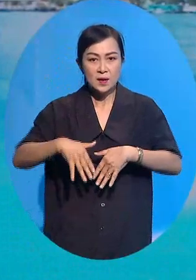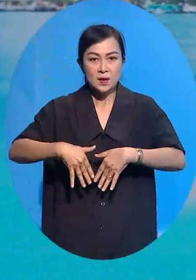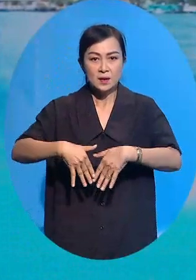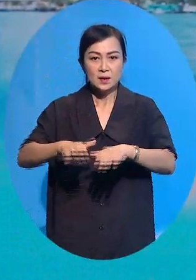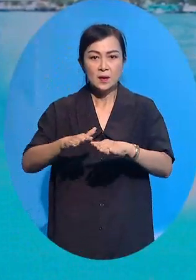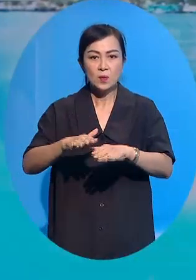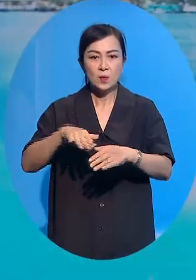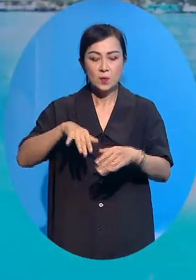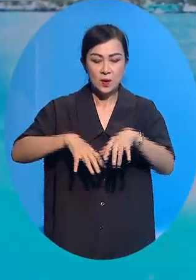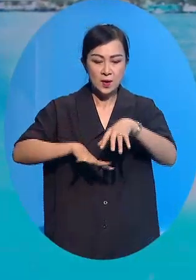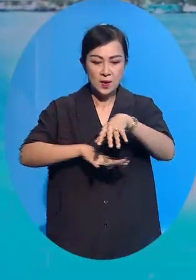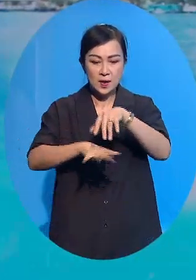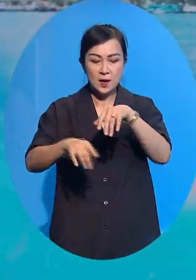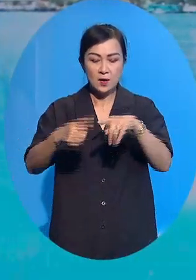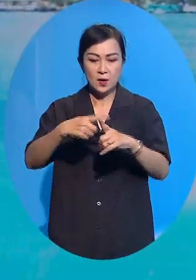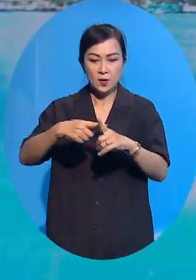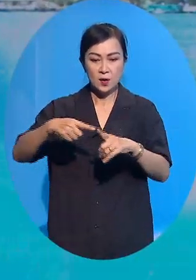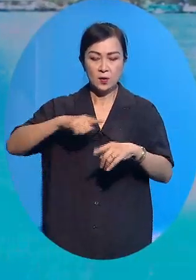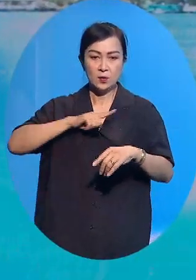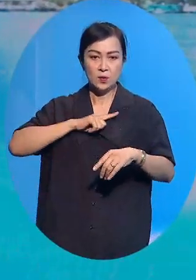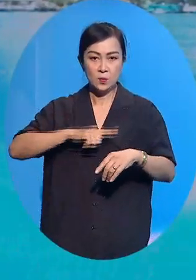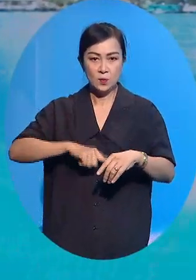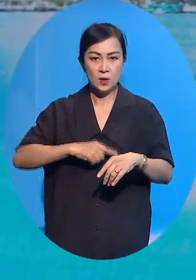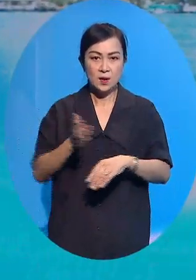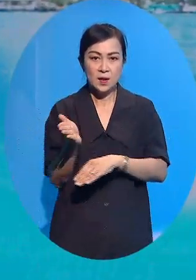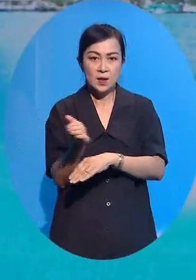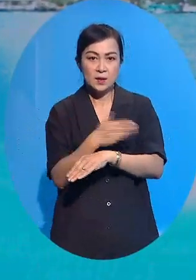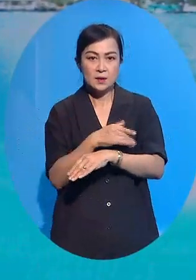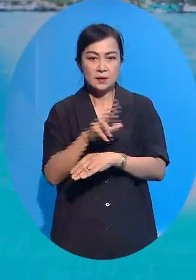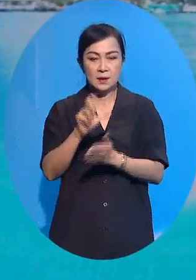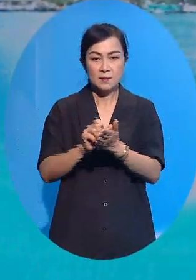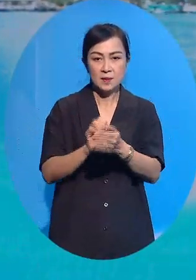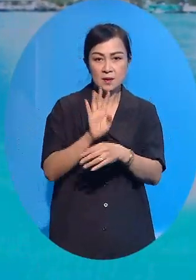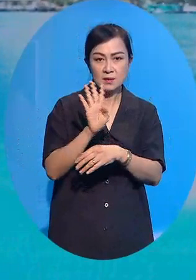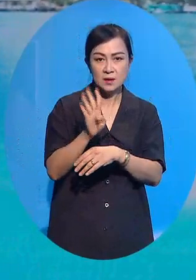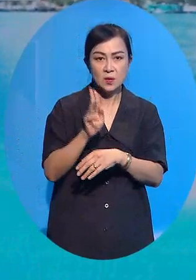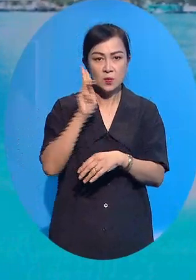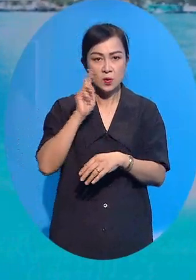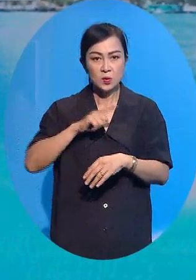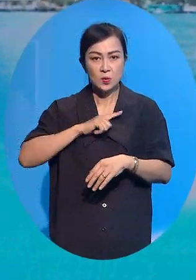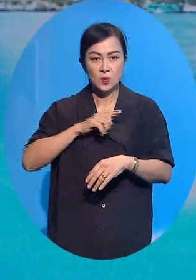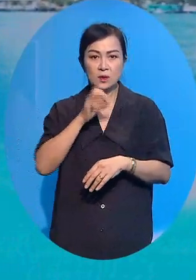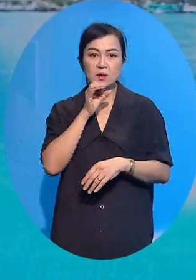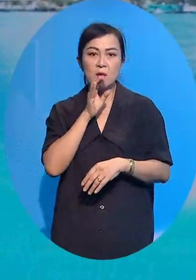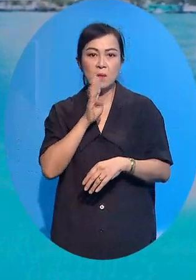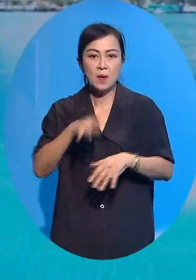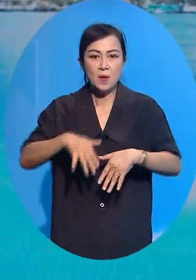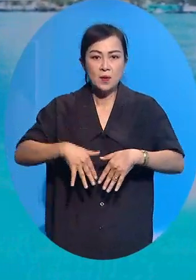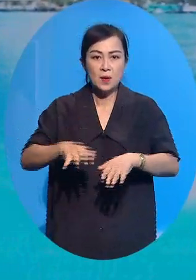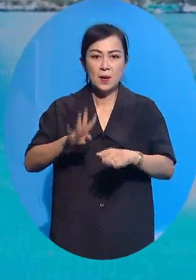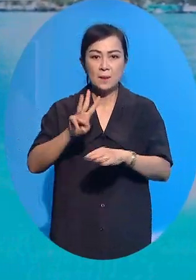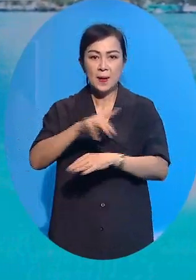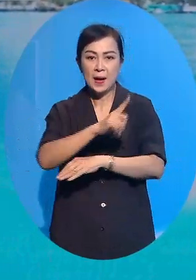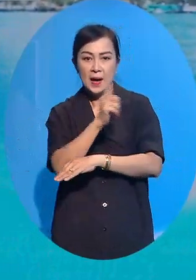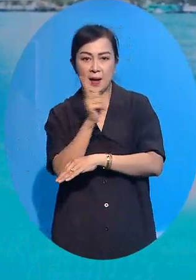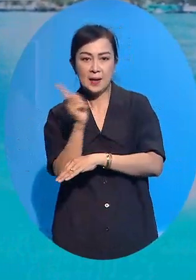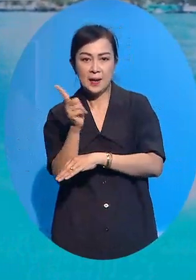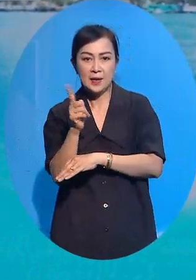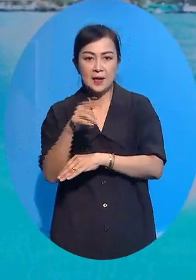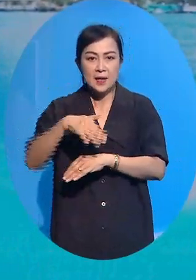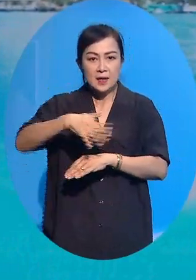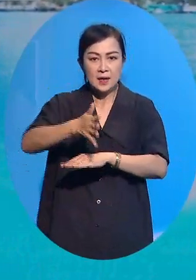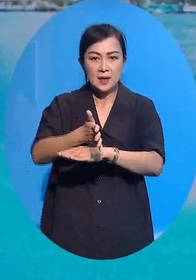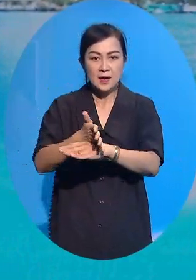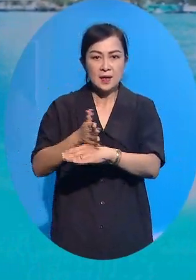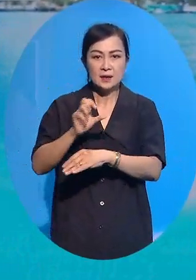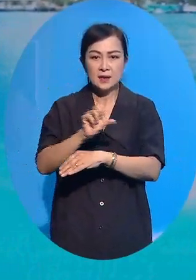hành các cuộc tập trận quanh đảo Đài Loan, Trung Quốc. Trước đó, sáng hôm qua ngày 8 tháng 4, quân đội Trung Quốc đã thông báo sẽ tập trận 3 ngày quanh đảo Đài Loan để